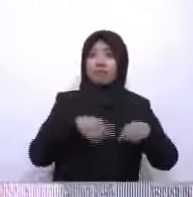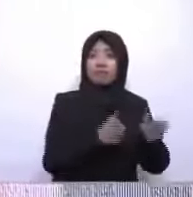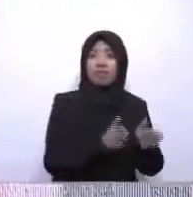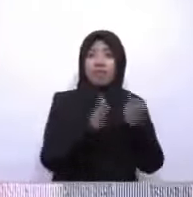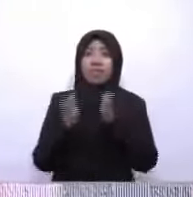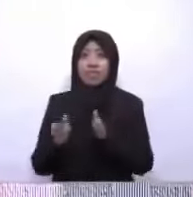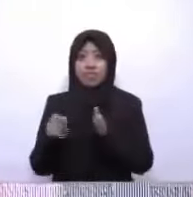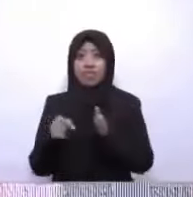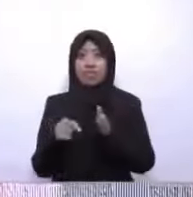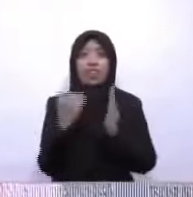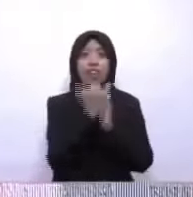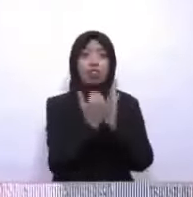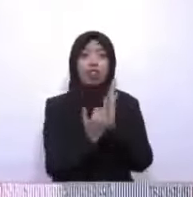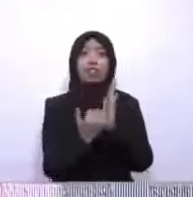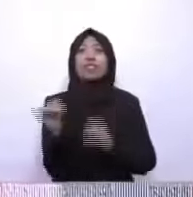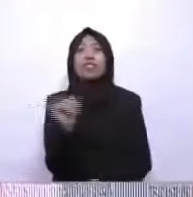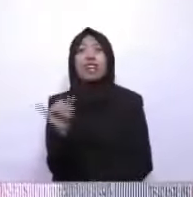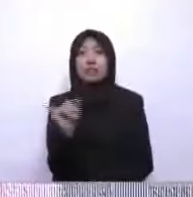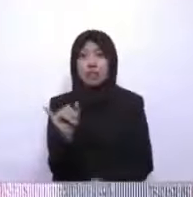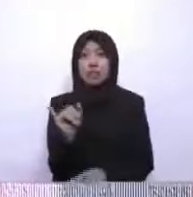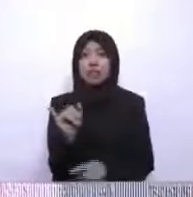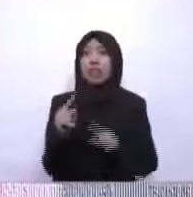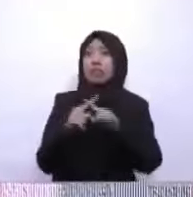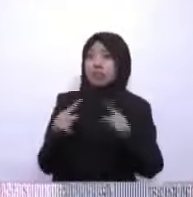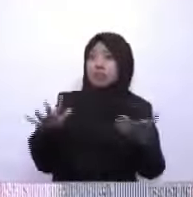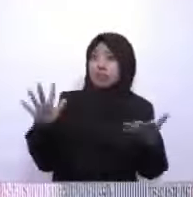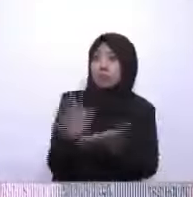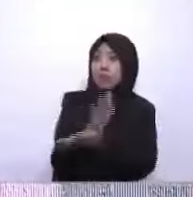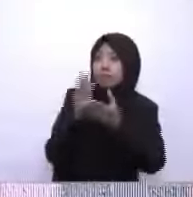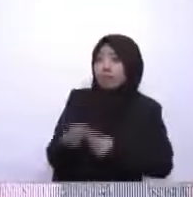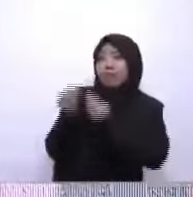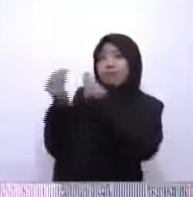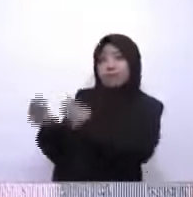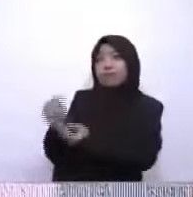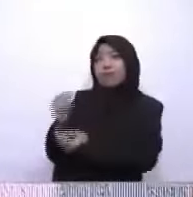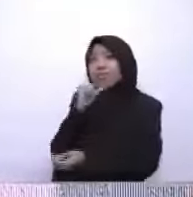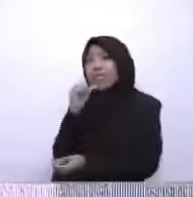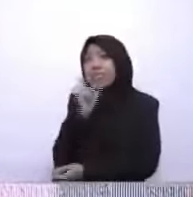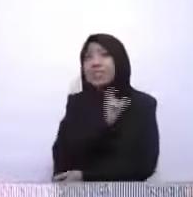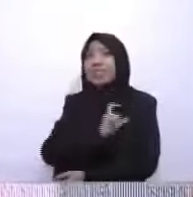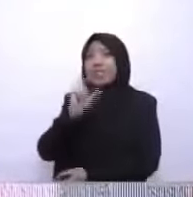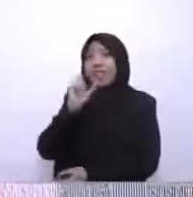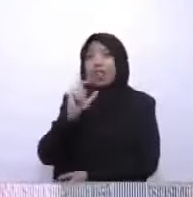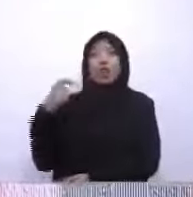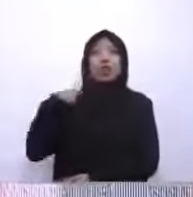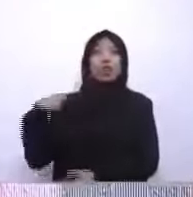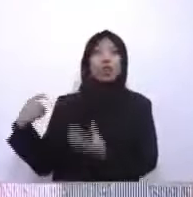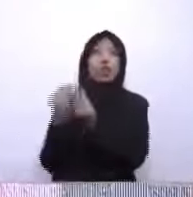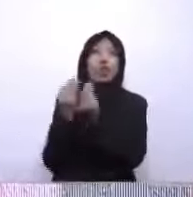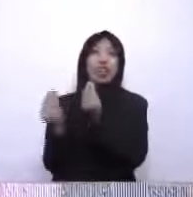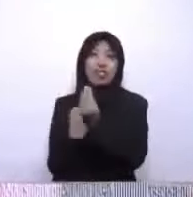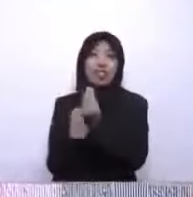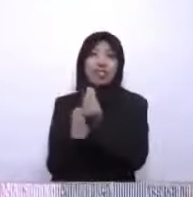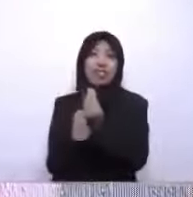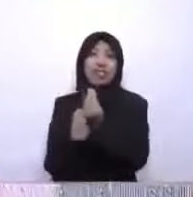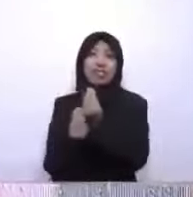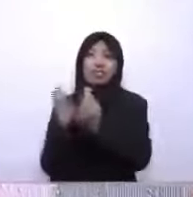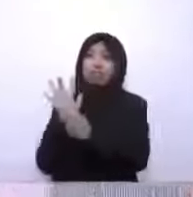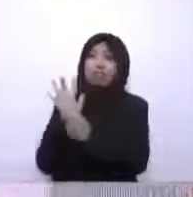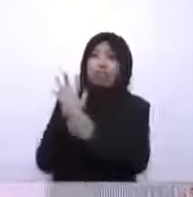aturannya sama, namun yang mendapatkan kesempatan adalah calon wakil gubernur. Jadi nanti yang akan maju